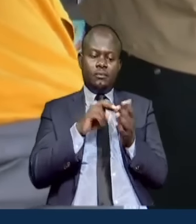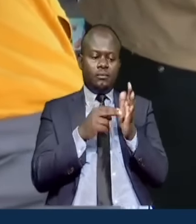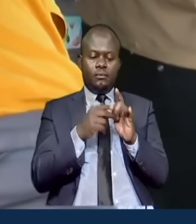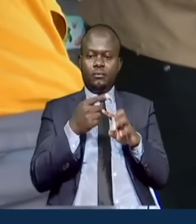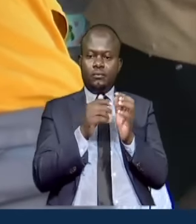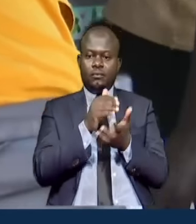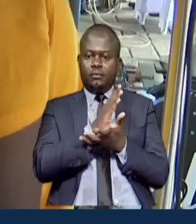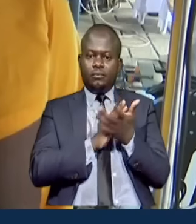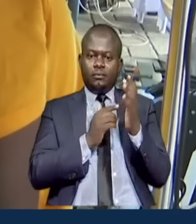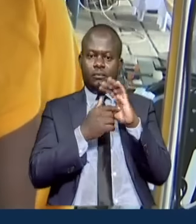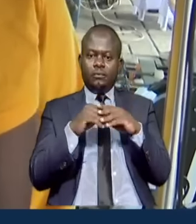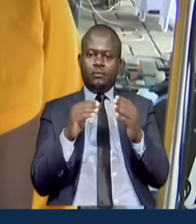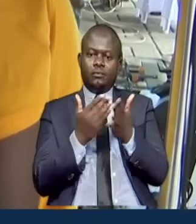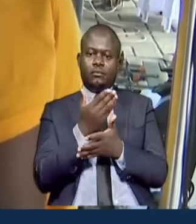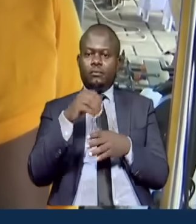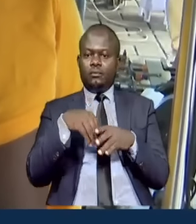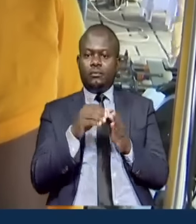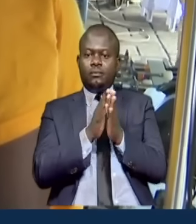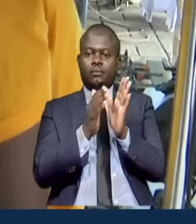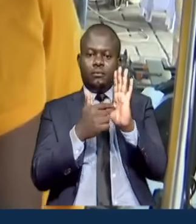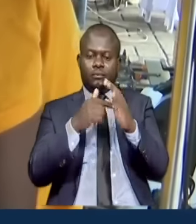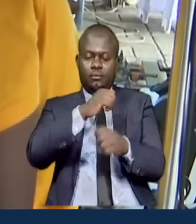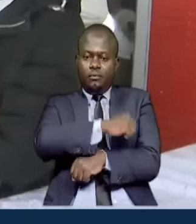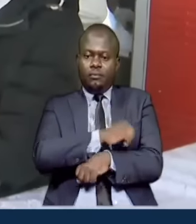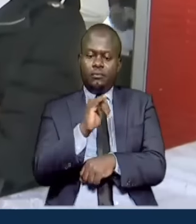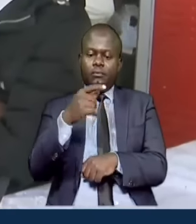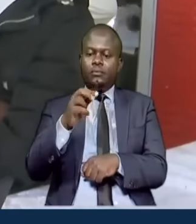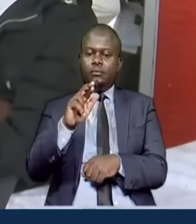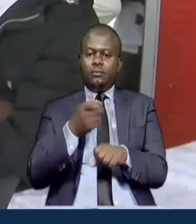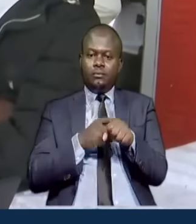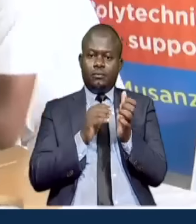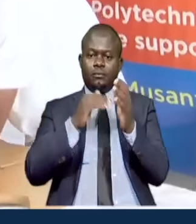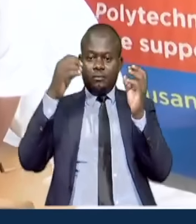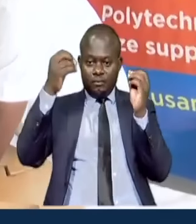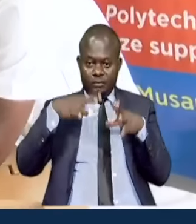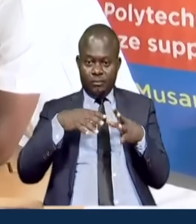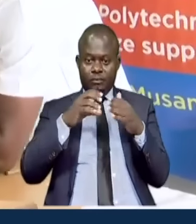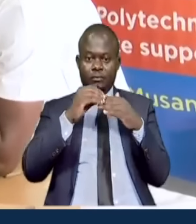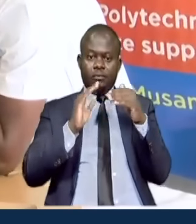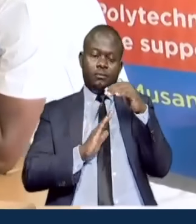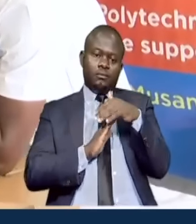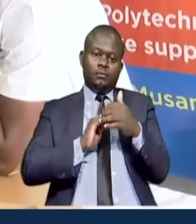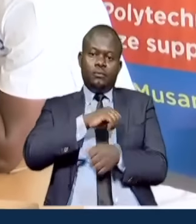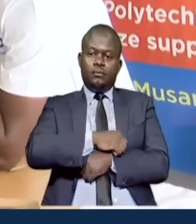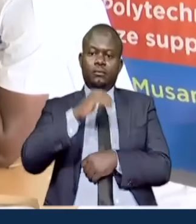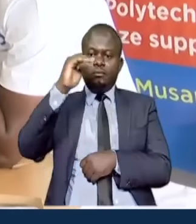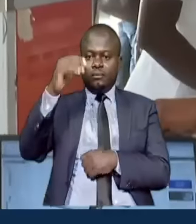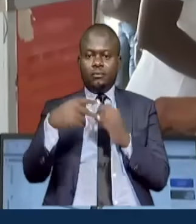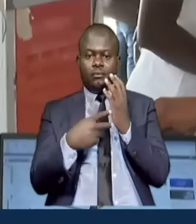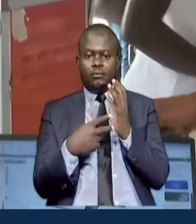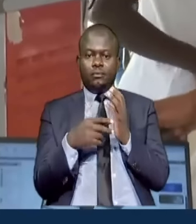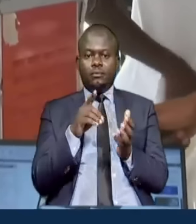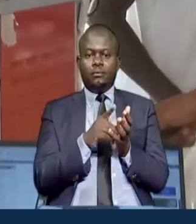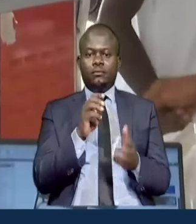mu yigaragaza udushya muri rusange yamuritswe n'abanyeshuri ba IPRC Musanze na Kigali. umuyobozi mukuru w'ishuri rikuru ry'imyuga n'ubumenyingiro